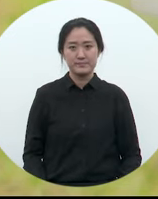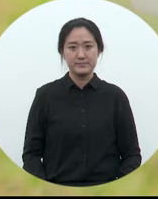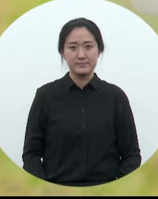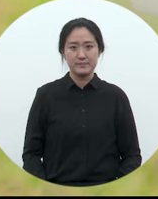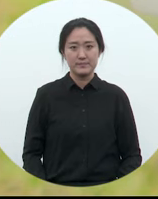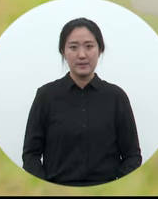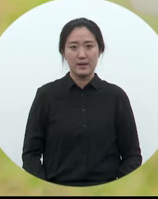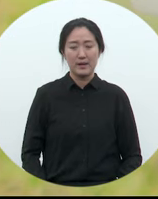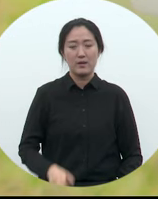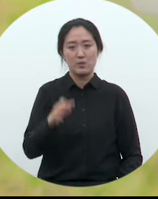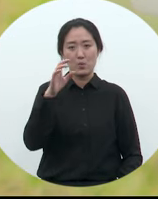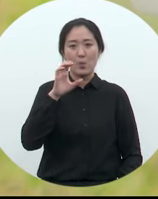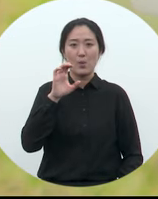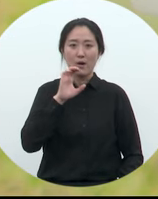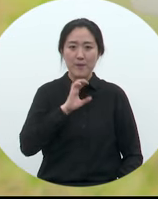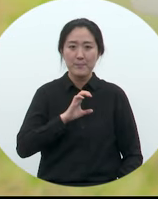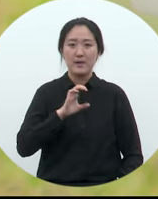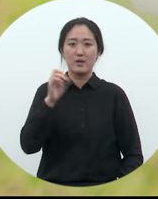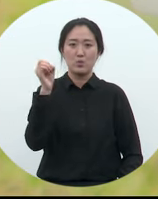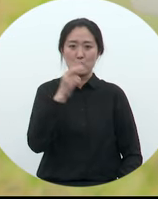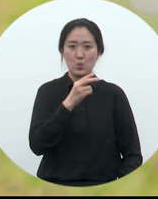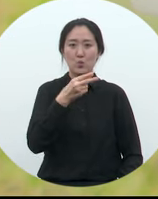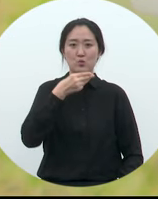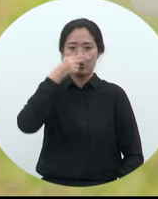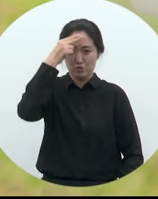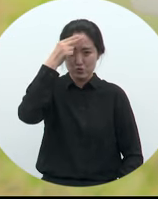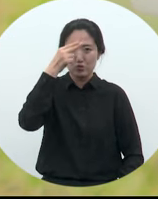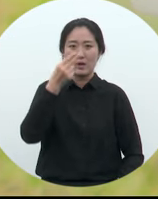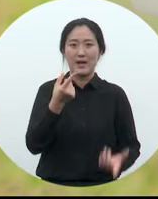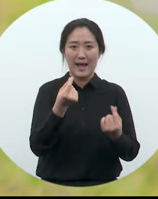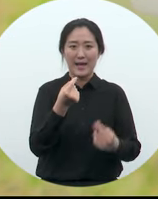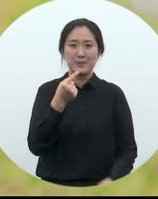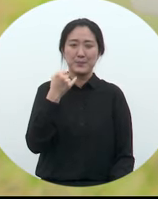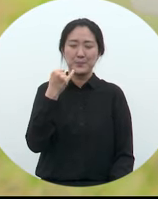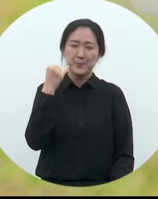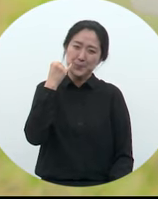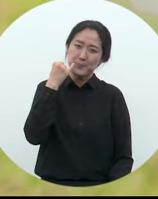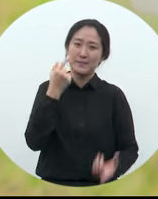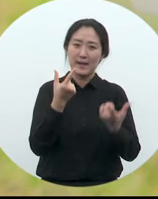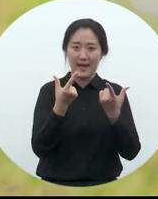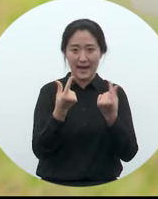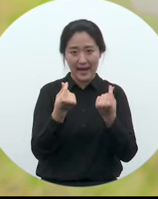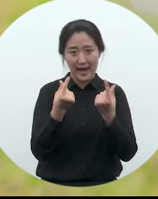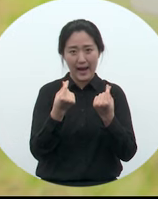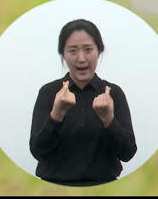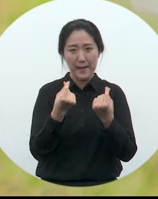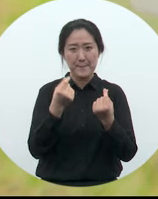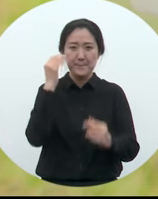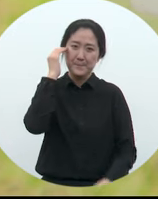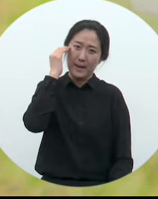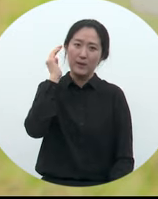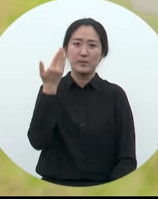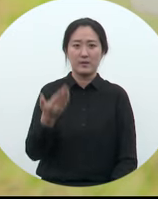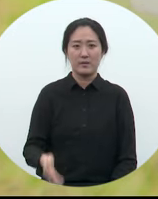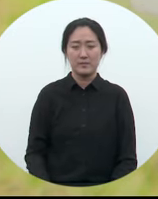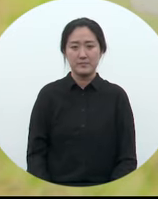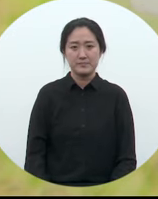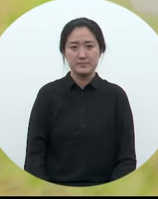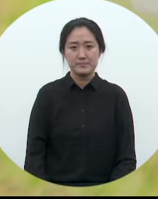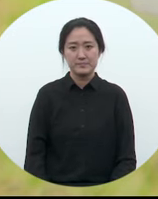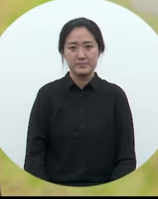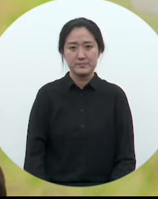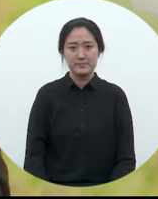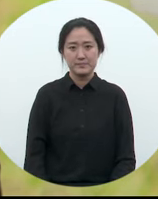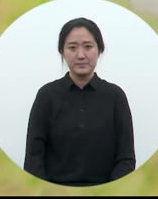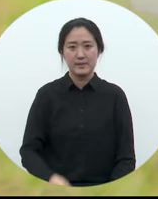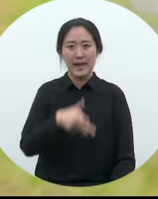그리고 카페인이나 술, 소금 같은 것은 칼슘 흡수를 방해한다라고 이렇게 보시면 되겠습니다.